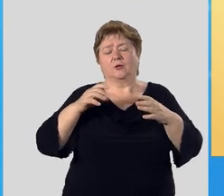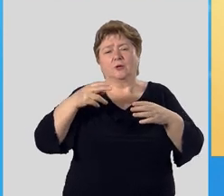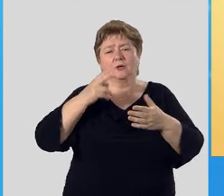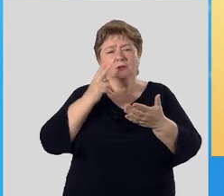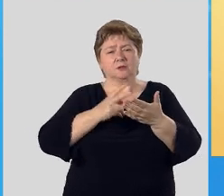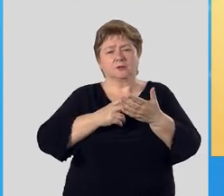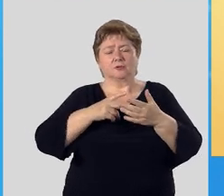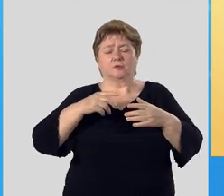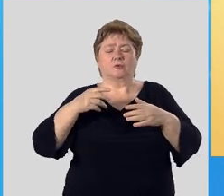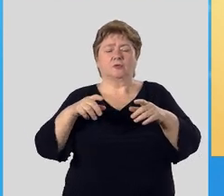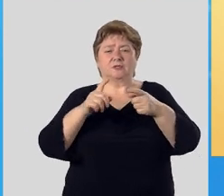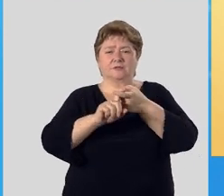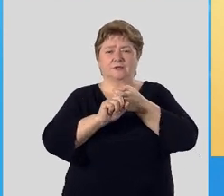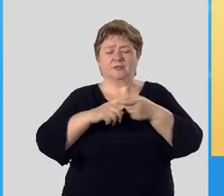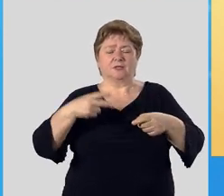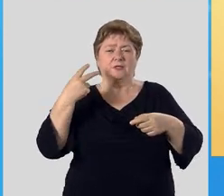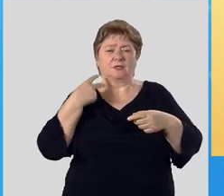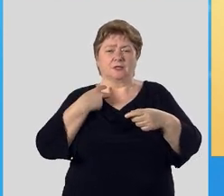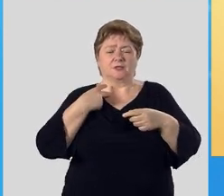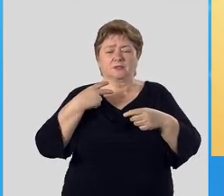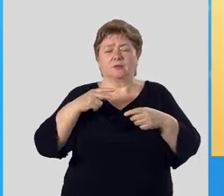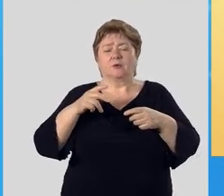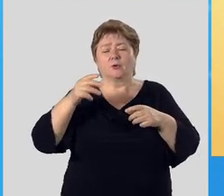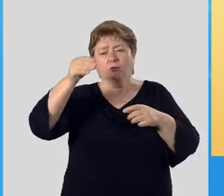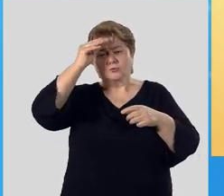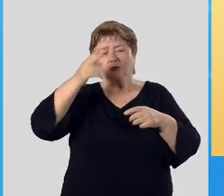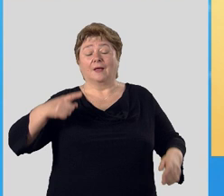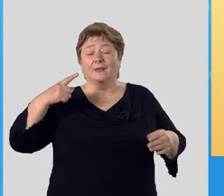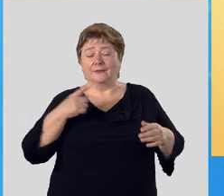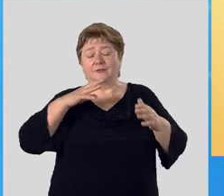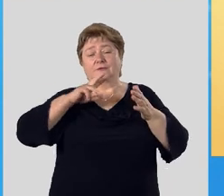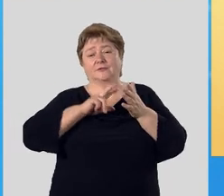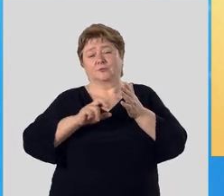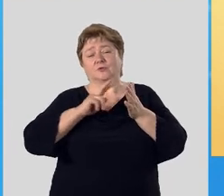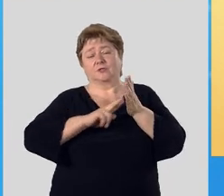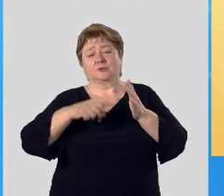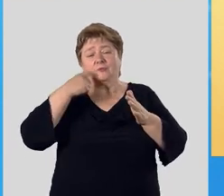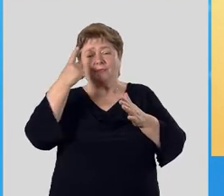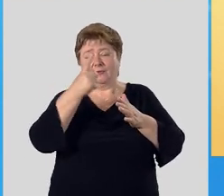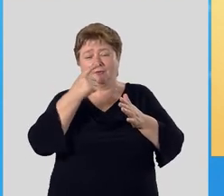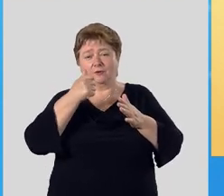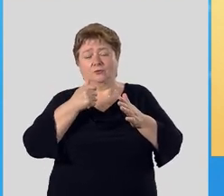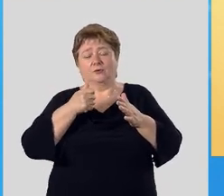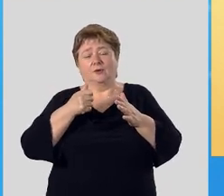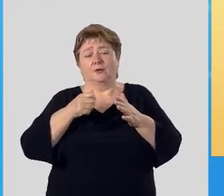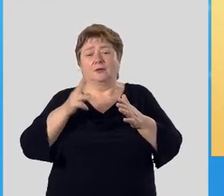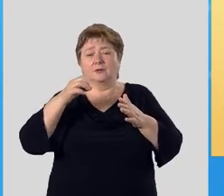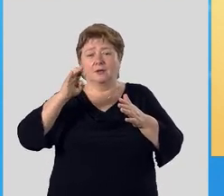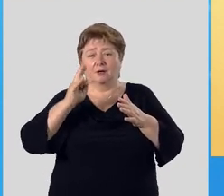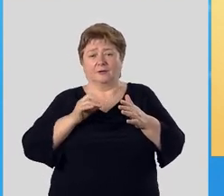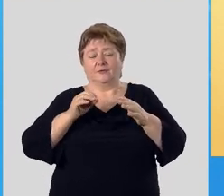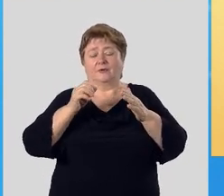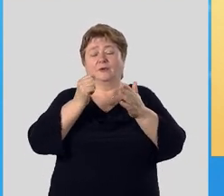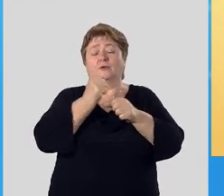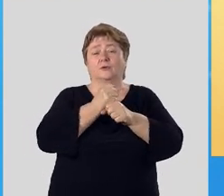именем английского ученого чарльза дарвина в 1871 году дарвин